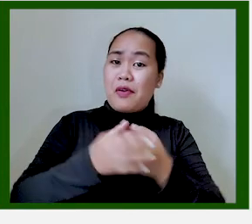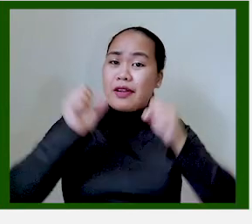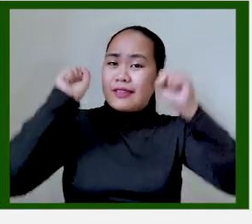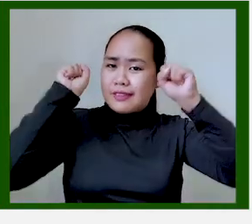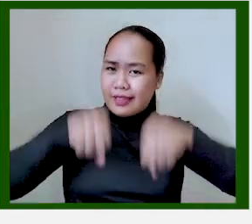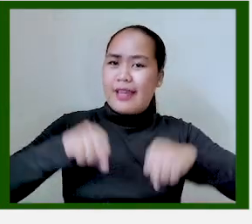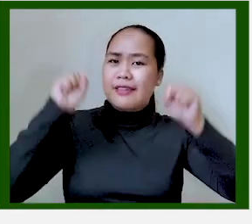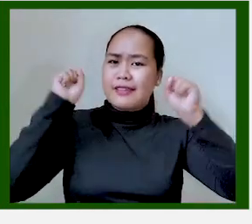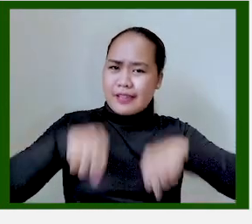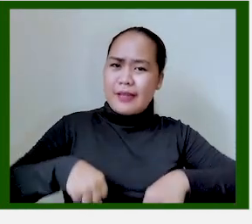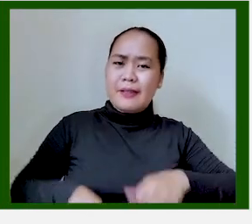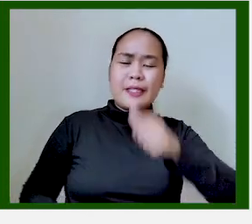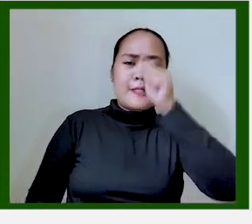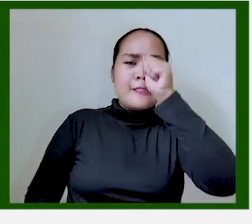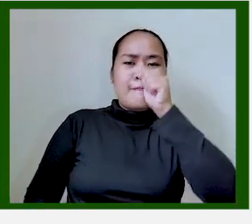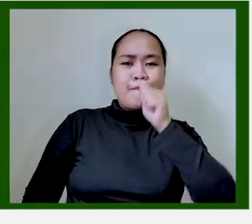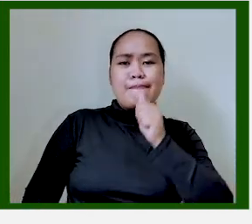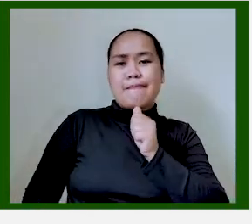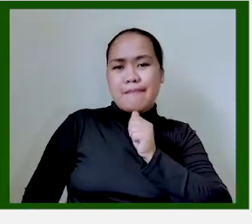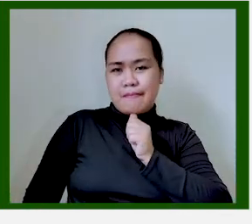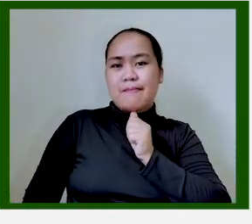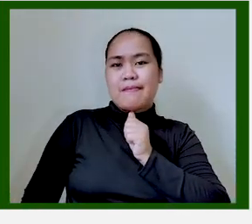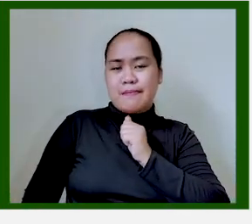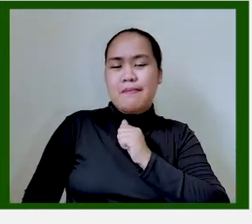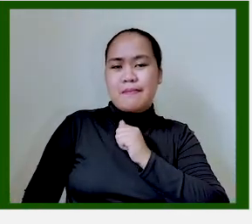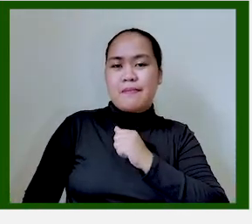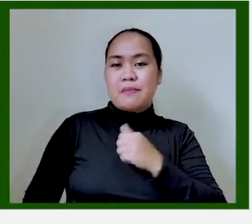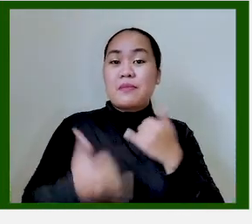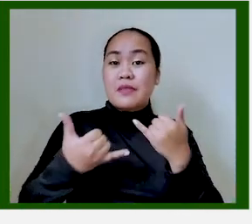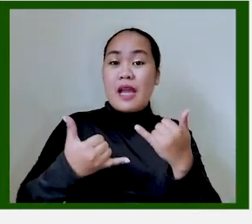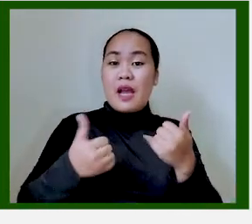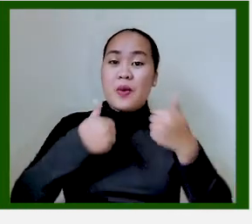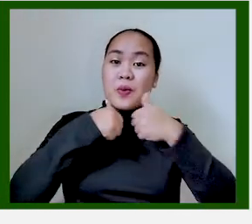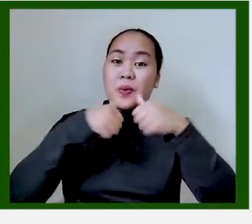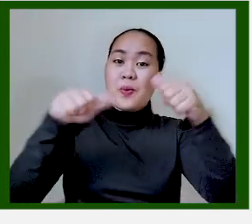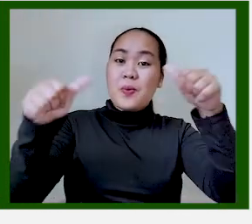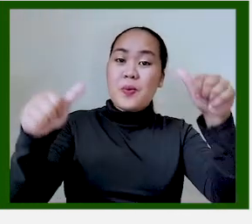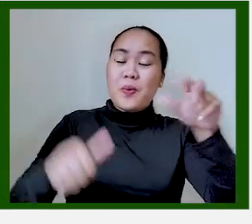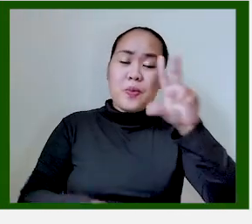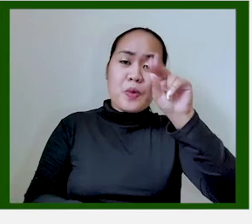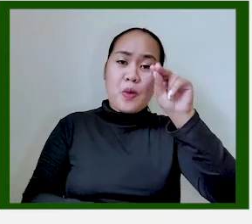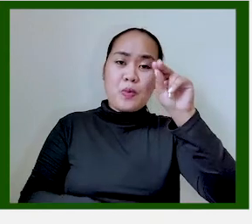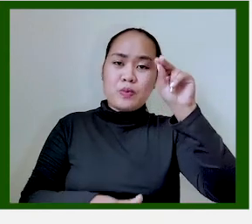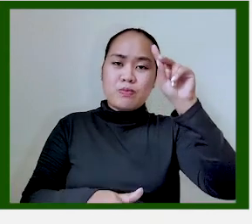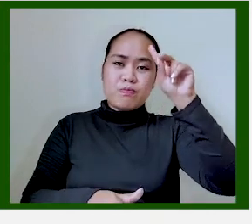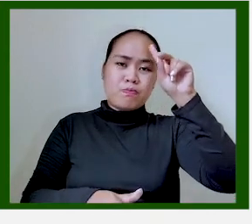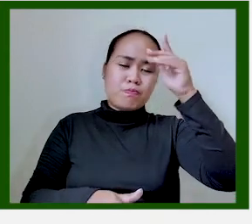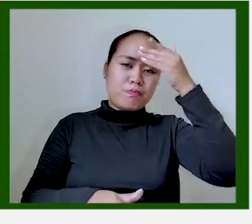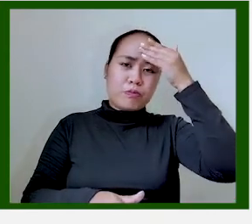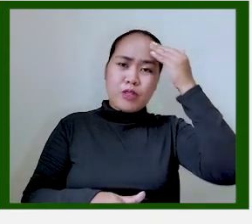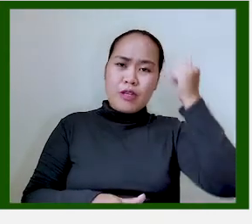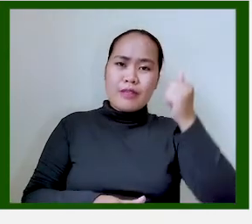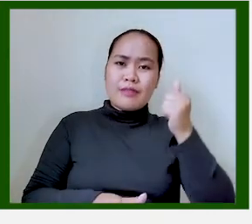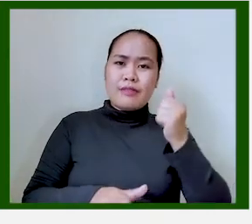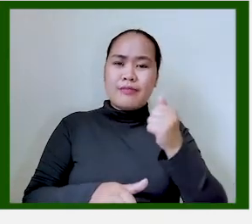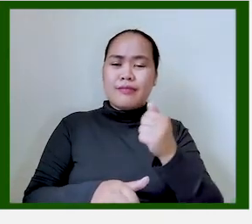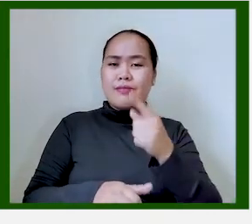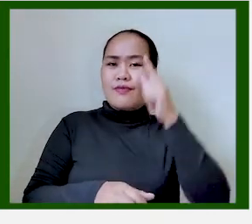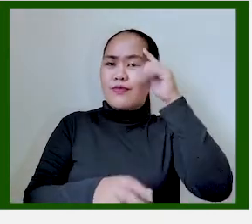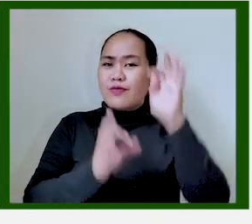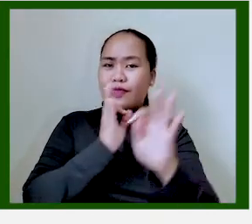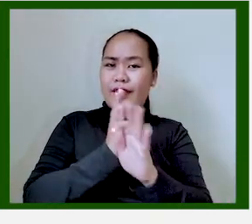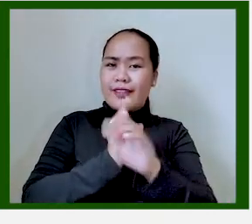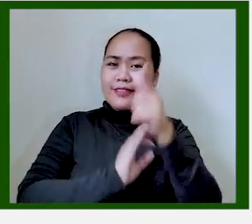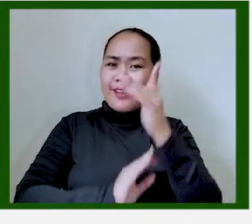So ang ating panawagan na huwag rin tayo makakalimot na sa ating pananampalataya. So sa akin mga kabarangay,